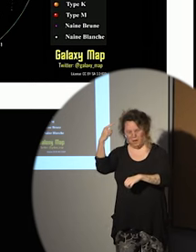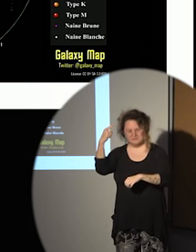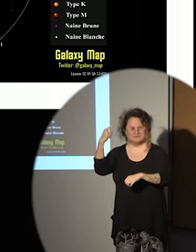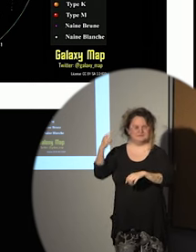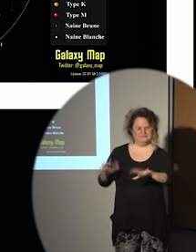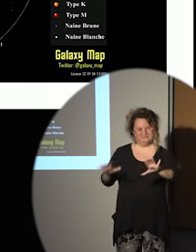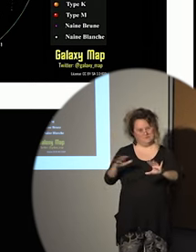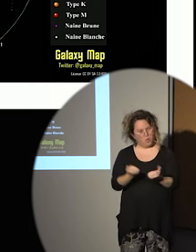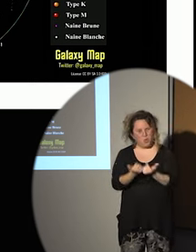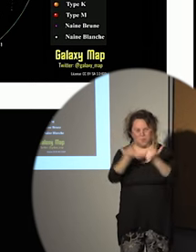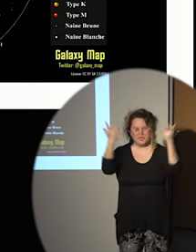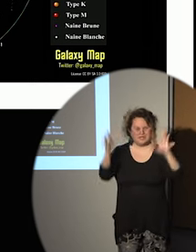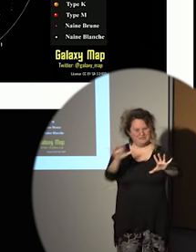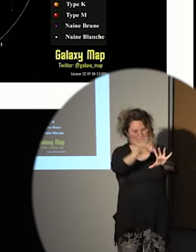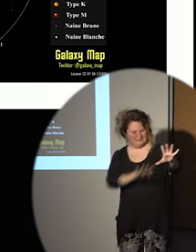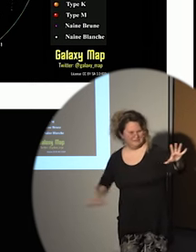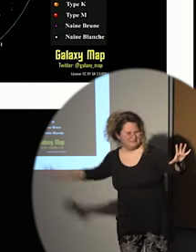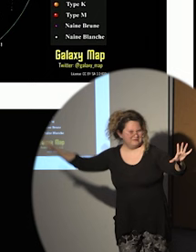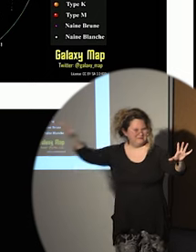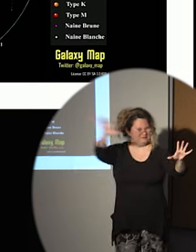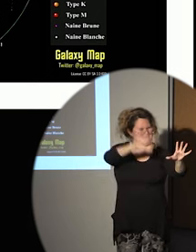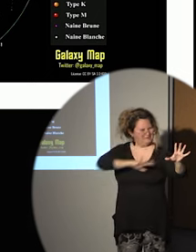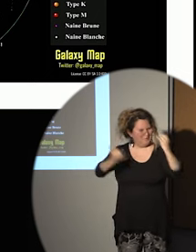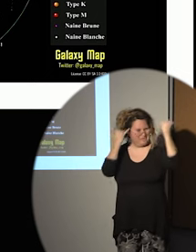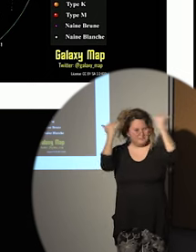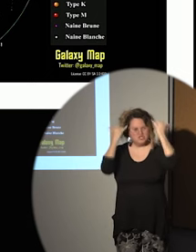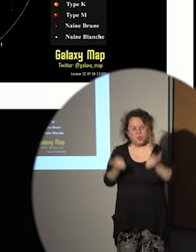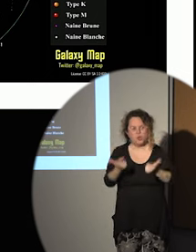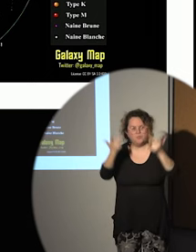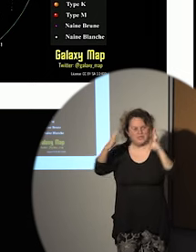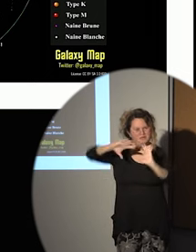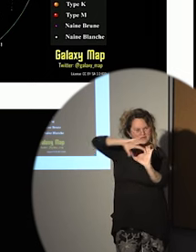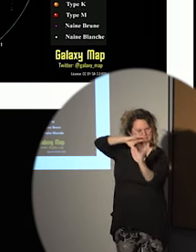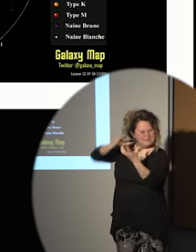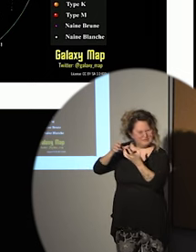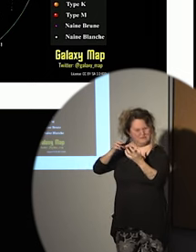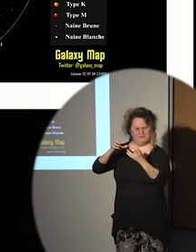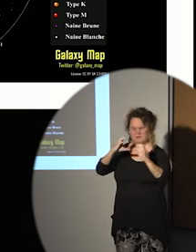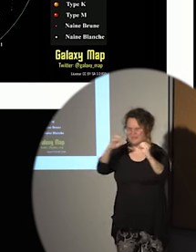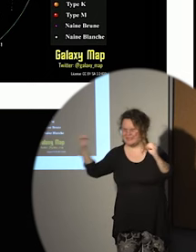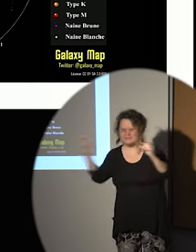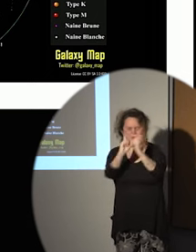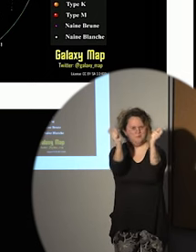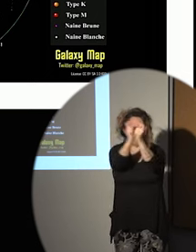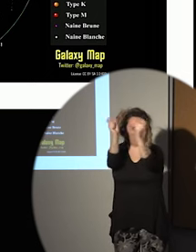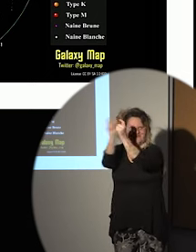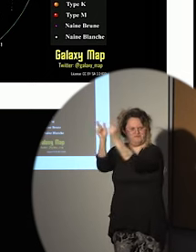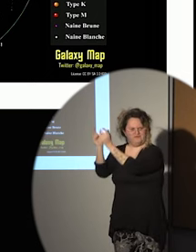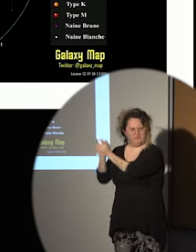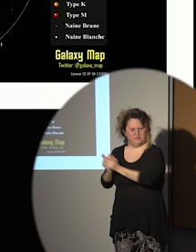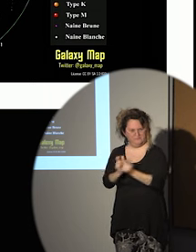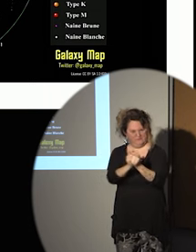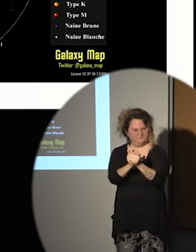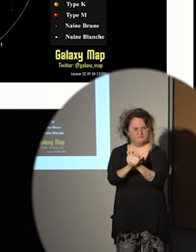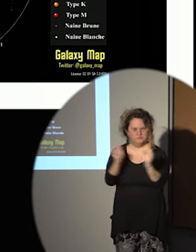du gigantisme du nombre de planètes dans notre galaxie. Alors, ce que vous voyez ici, c'est juste une région qui